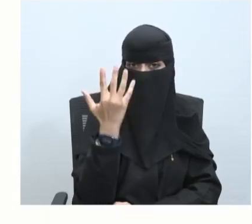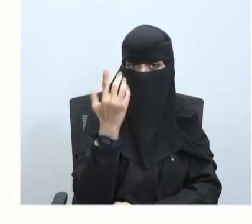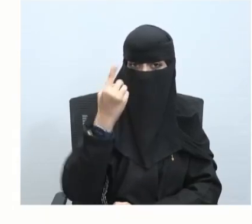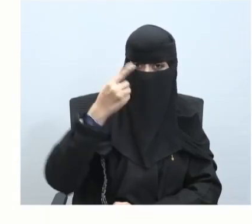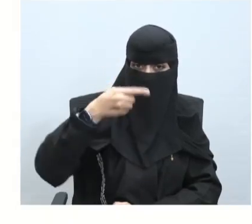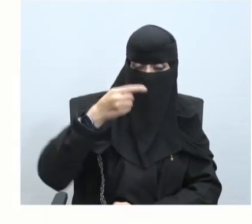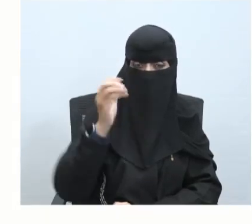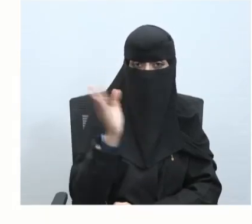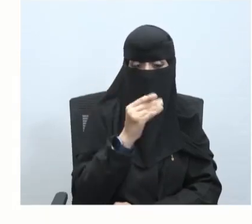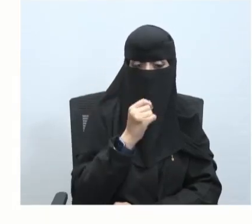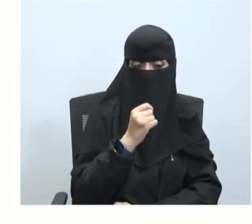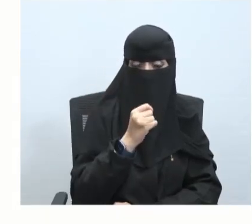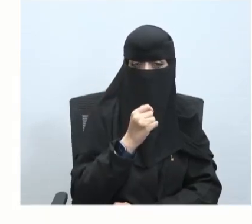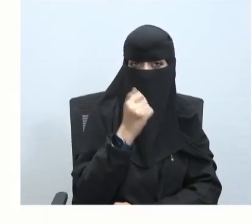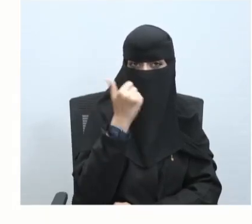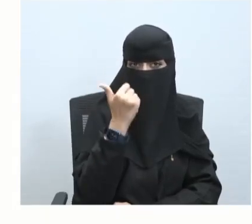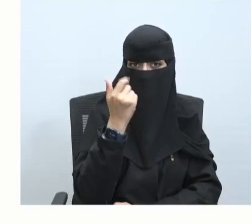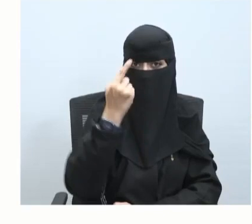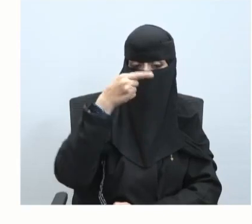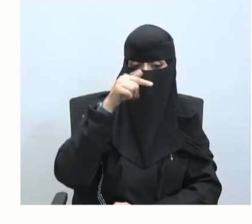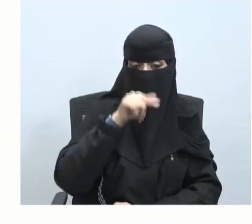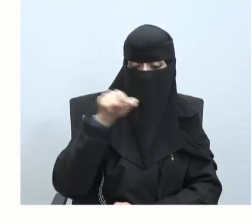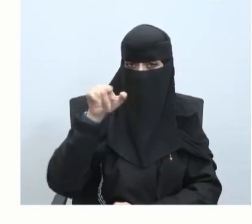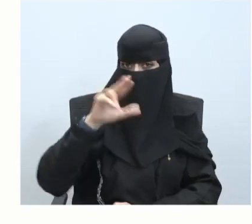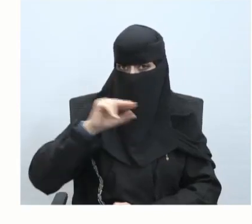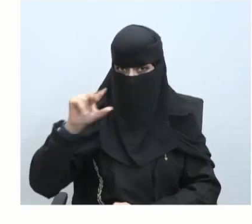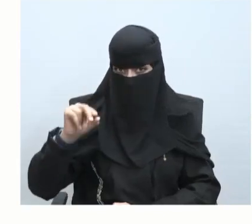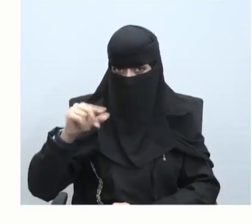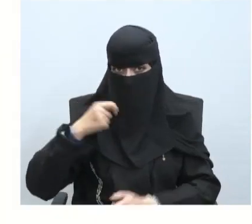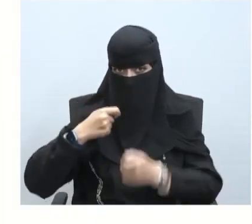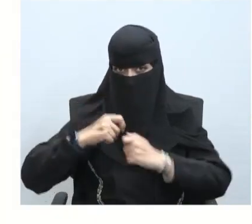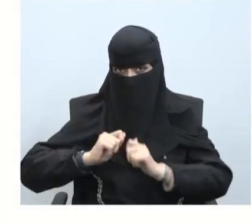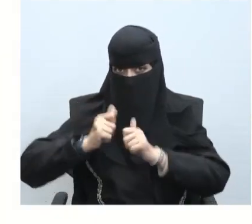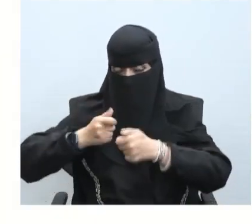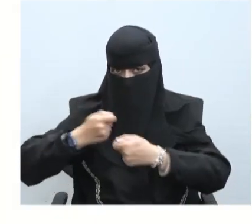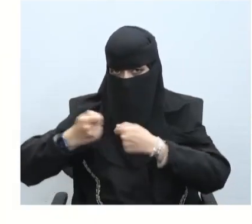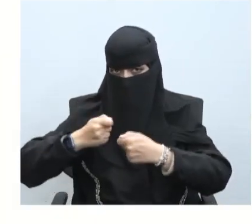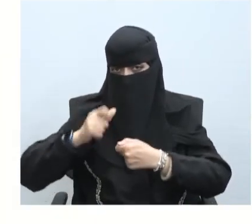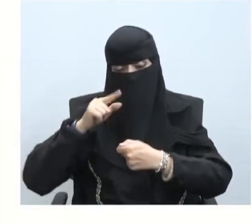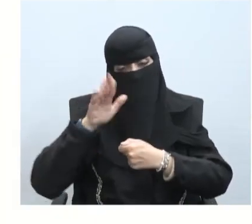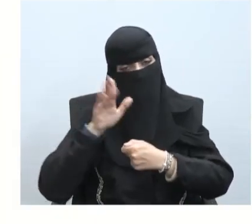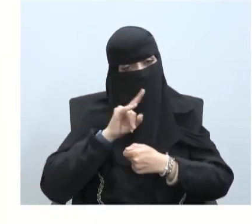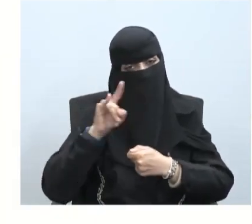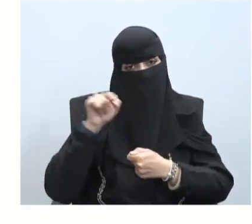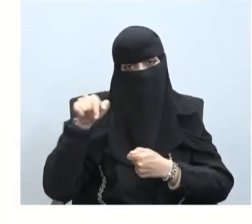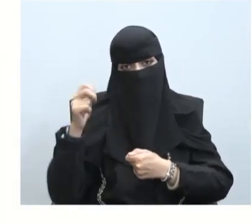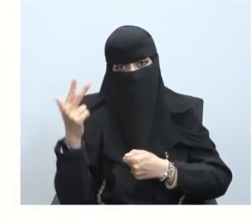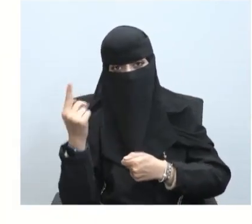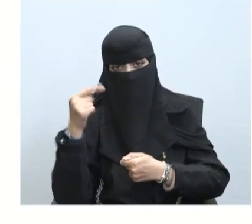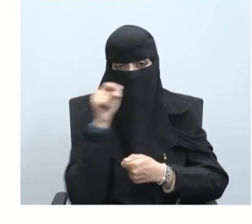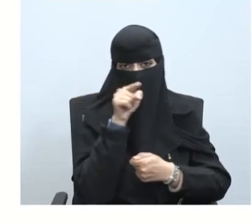خمسه عشر سته عشر اذا مجموع هذا المبلغ هو 16